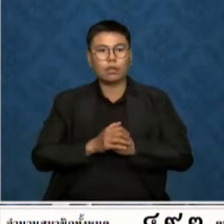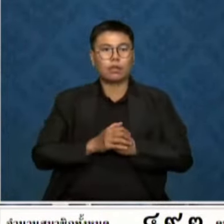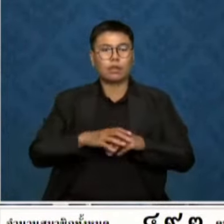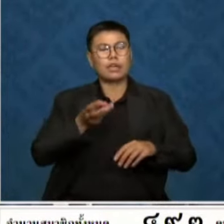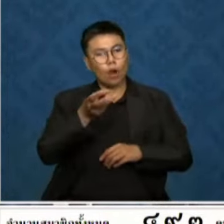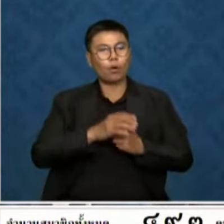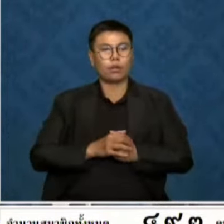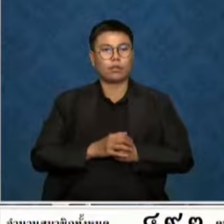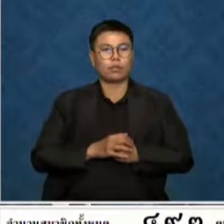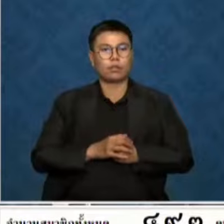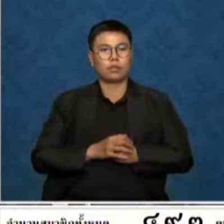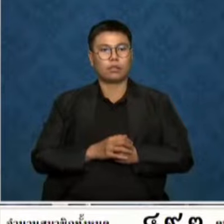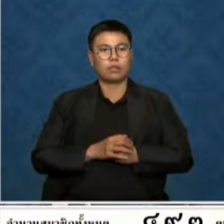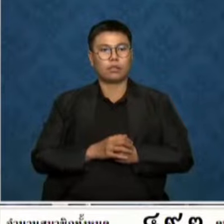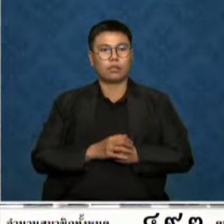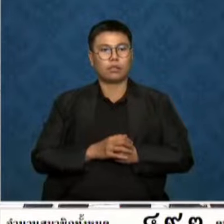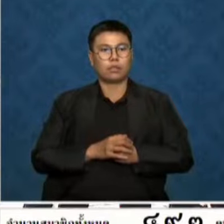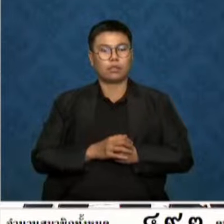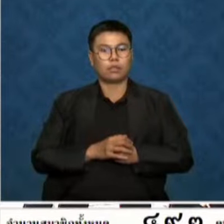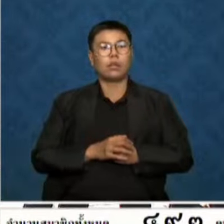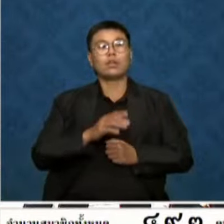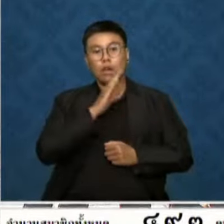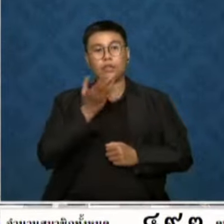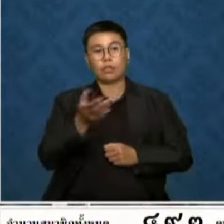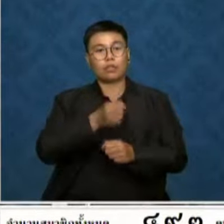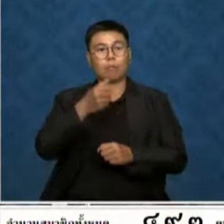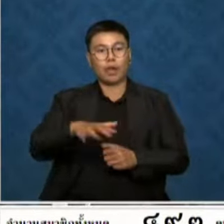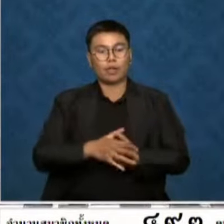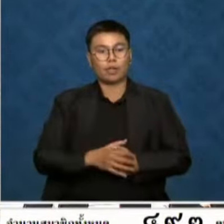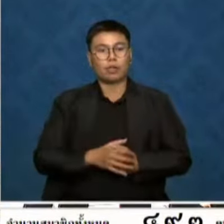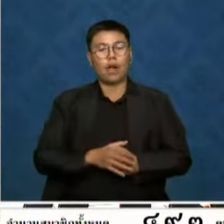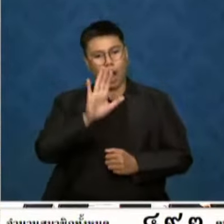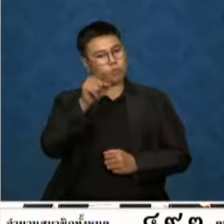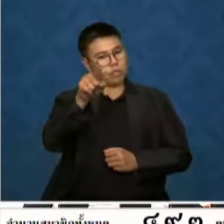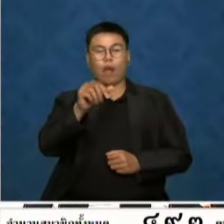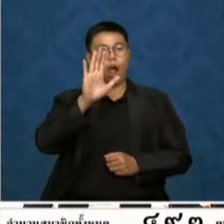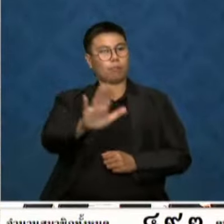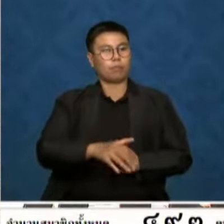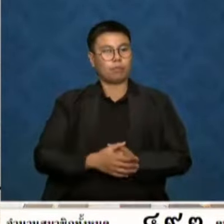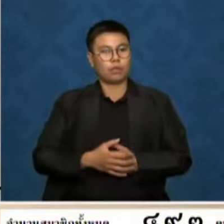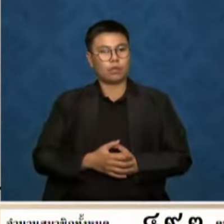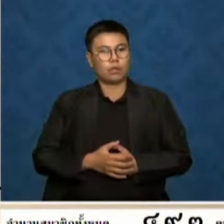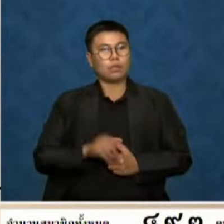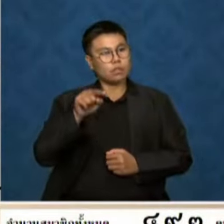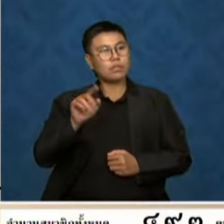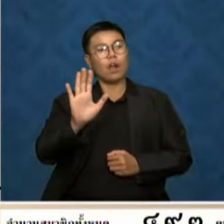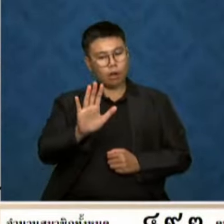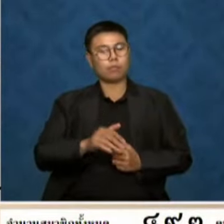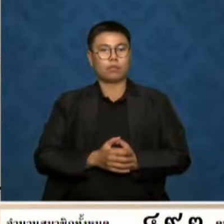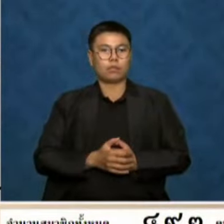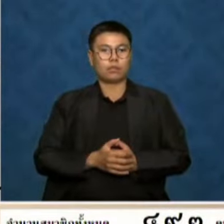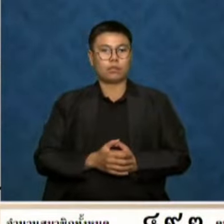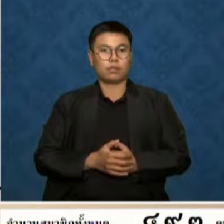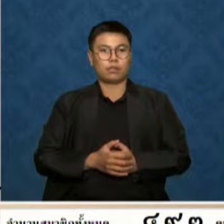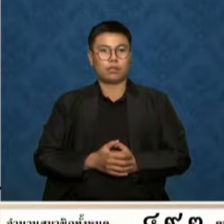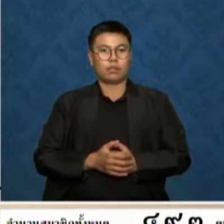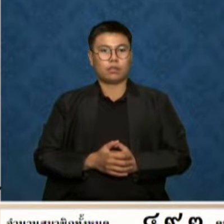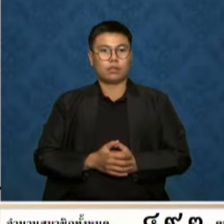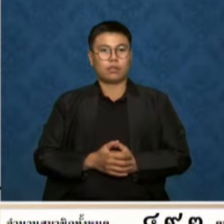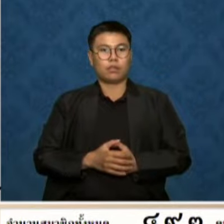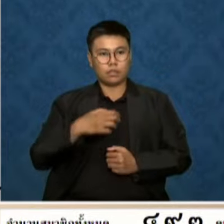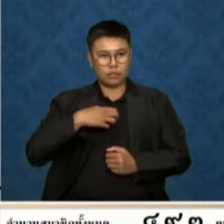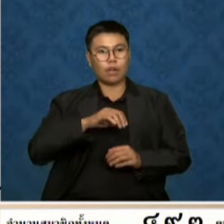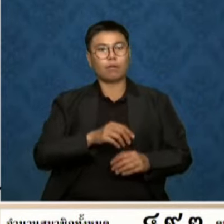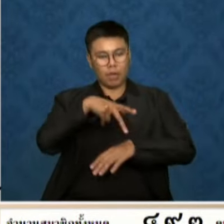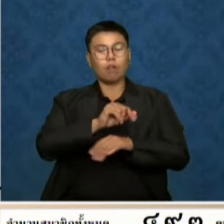ค่นี้เองครับถ้าท่านทําไม่ได้เปลี่ยนรองสอง ขึ้นหน้าไม่ต้องชี้หน้าไม่ต้องชี้หน้าอย